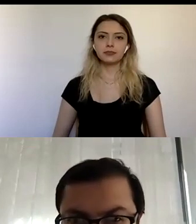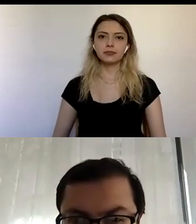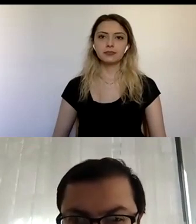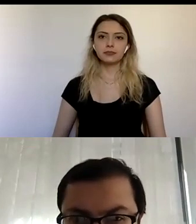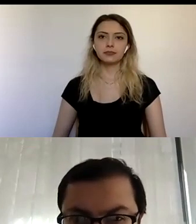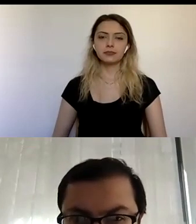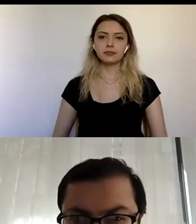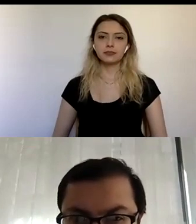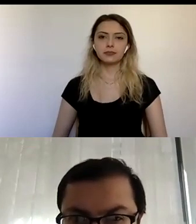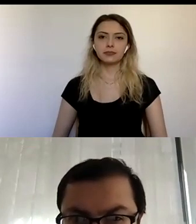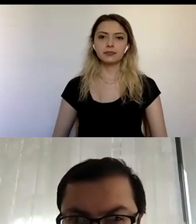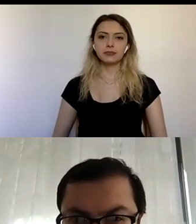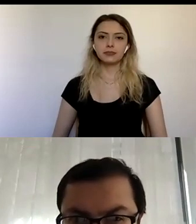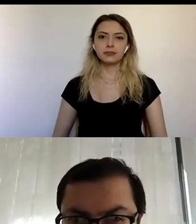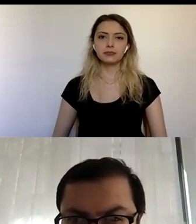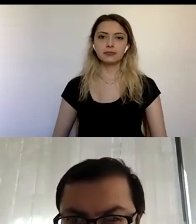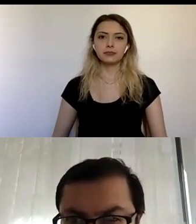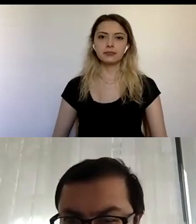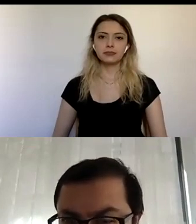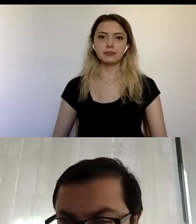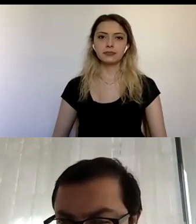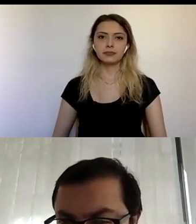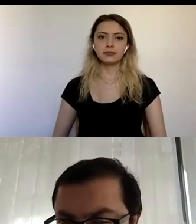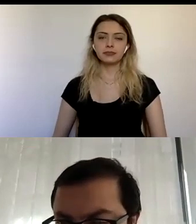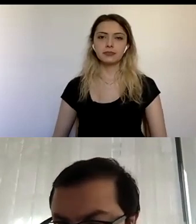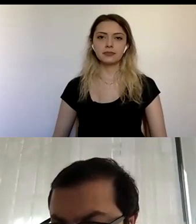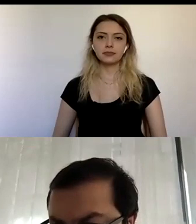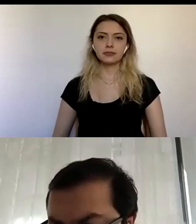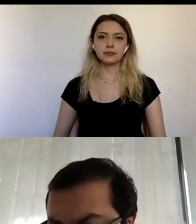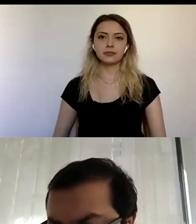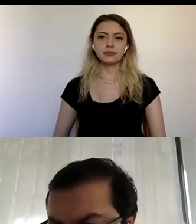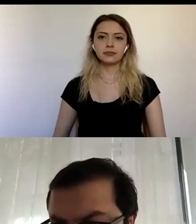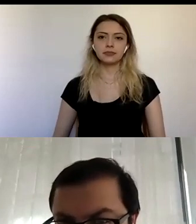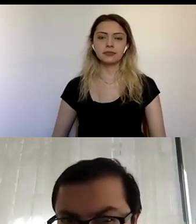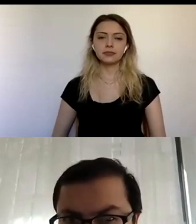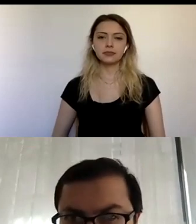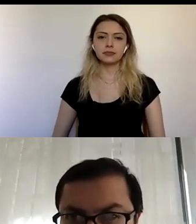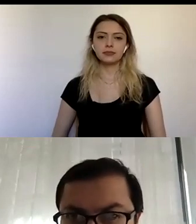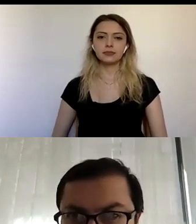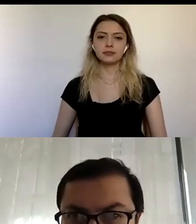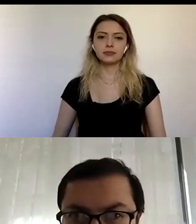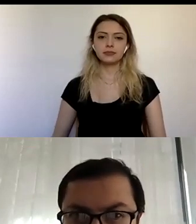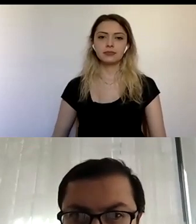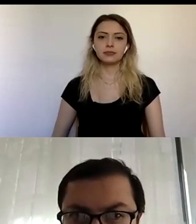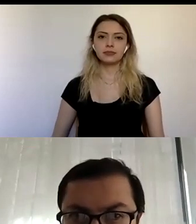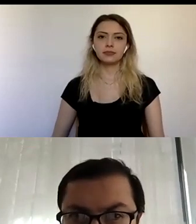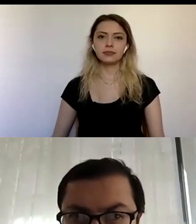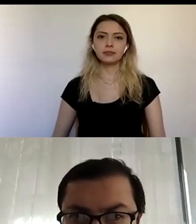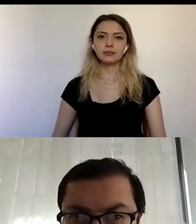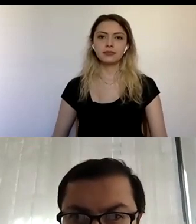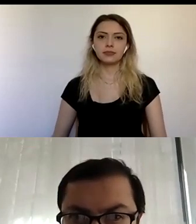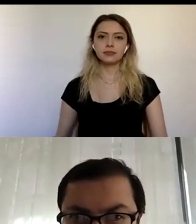Çok teşekkürler. Evet, şu